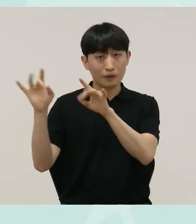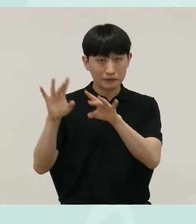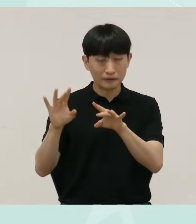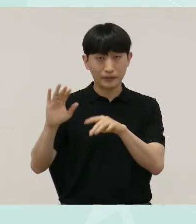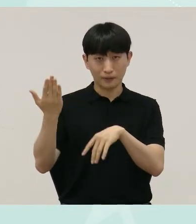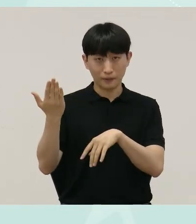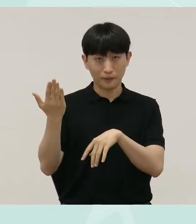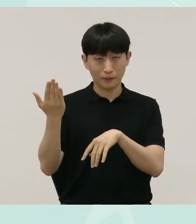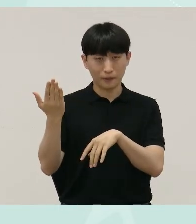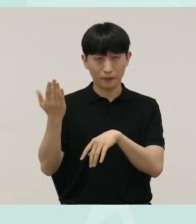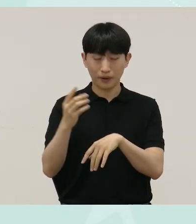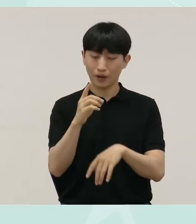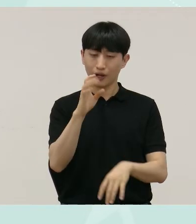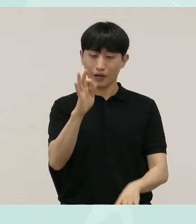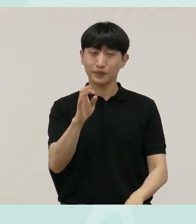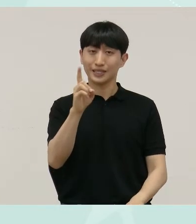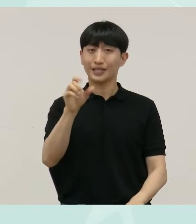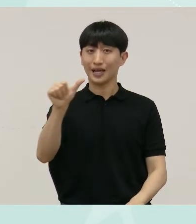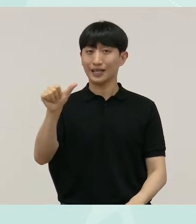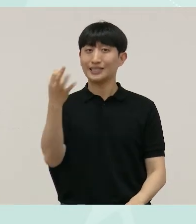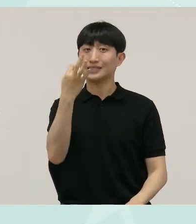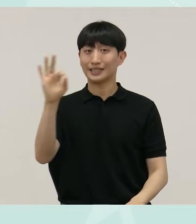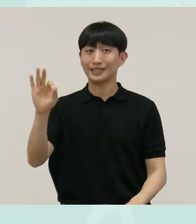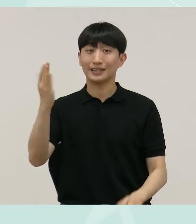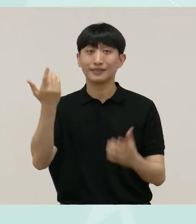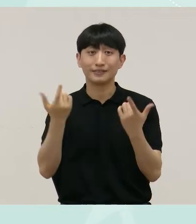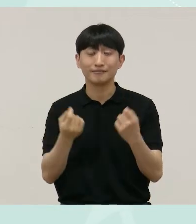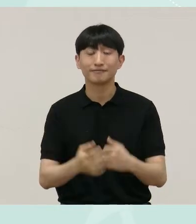승인이 이루어진 그런 상황입니다.